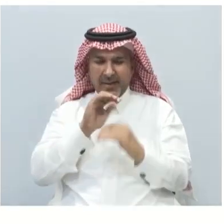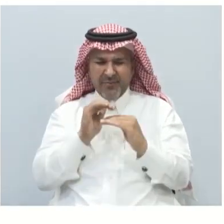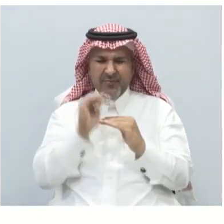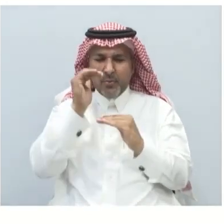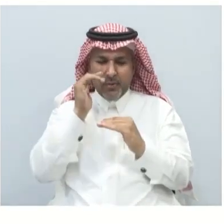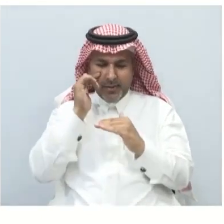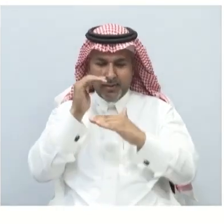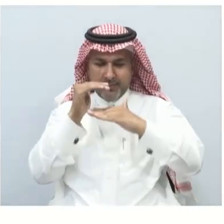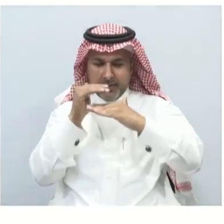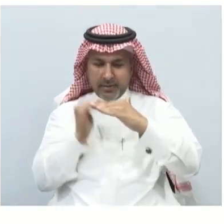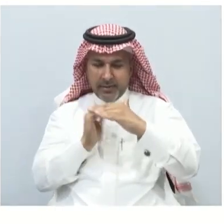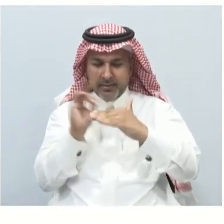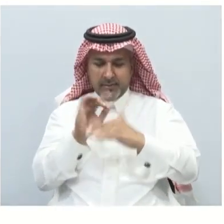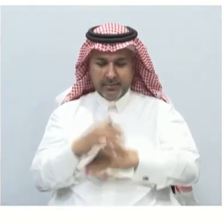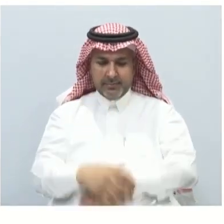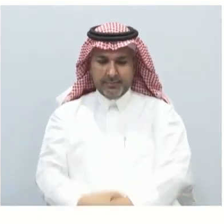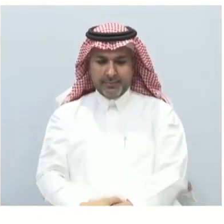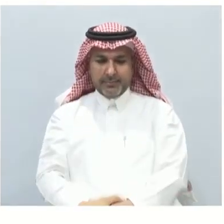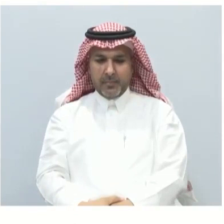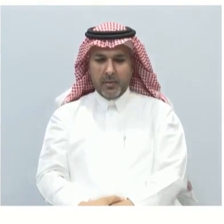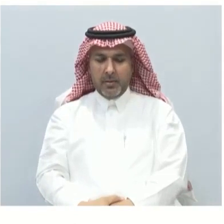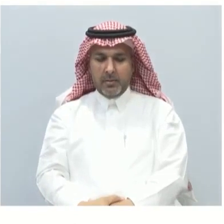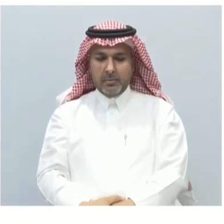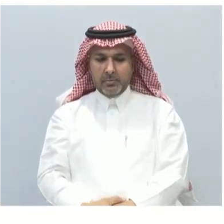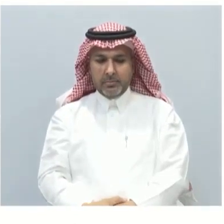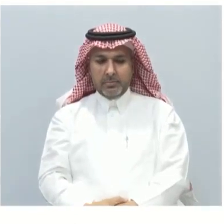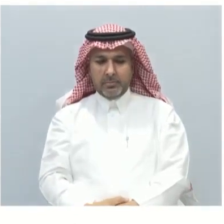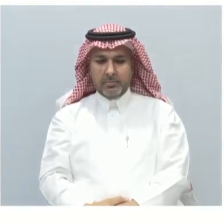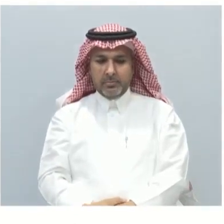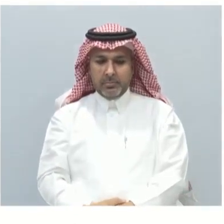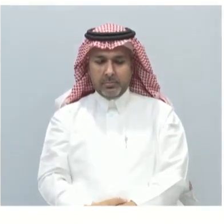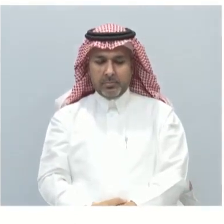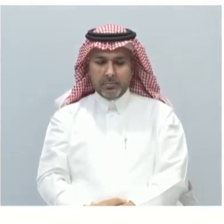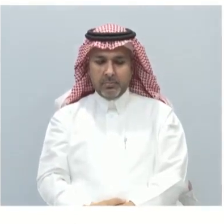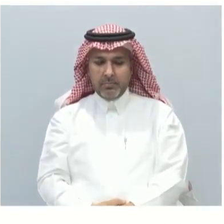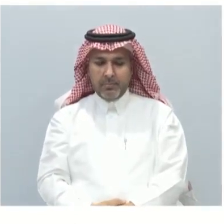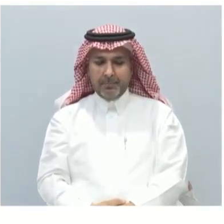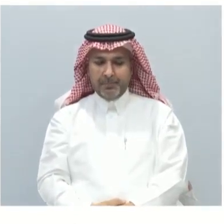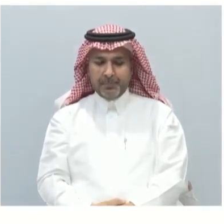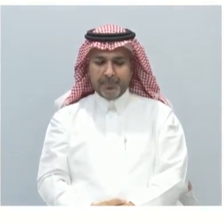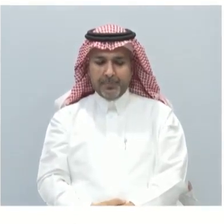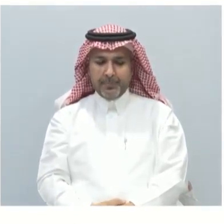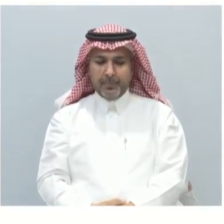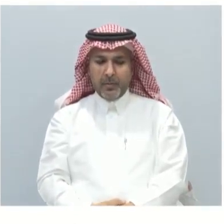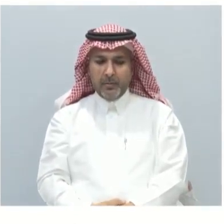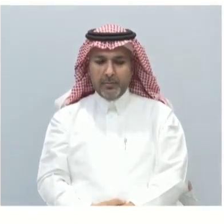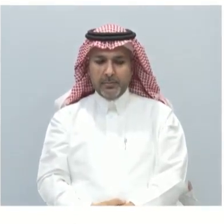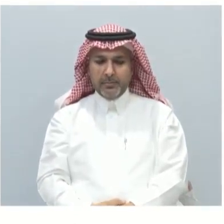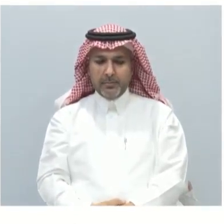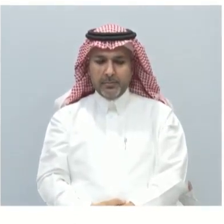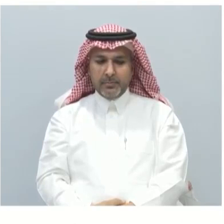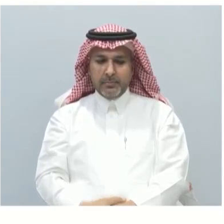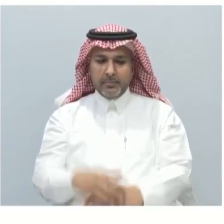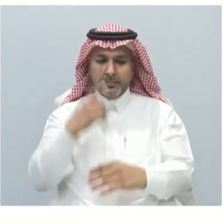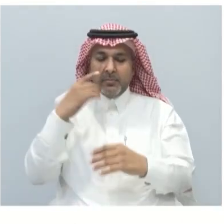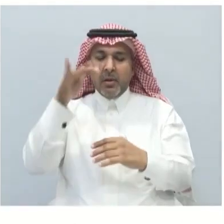للاجابه قد ياتي السؤال على شكل خيارات يكتب لك الجواب الاستاذ بالطريقه هذه او بالطريقه هذه تكون انت عارف المقطع وايد